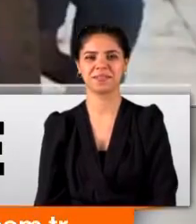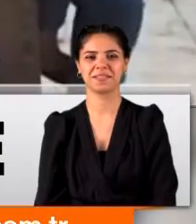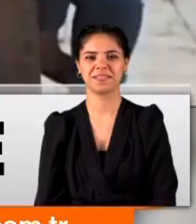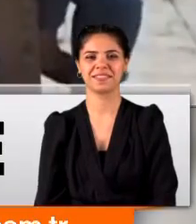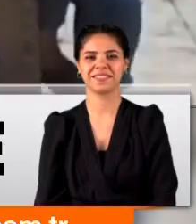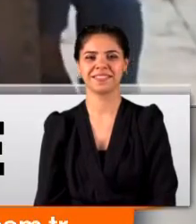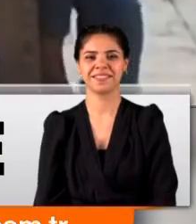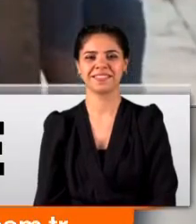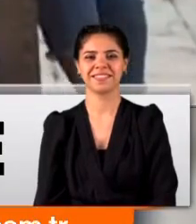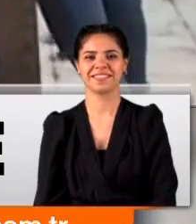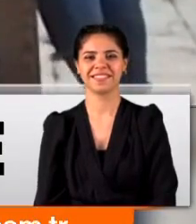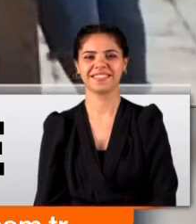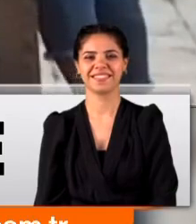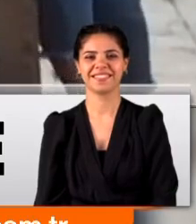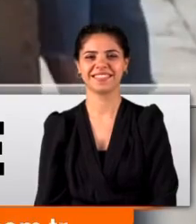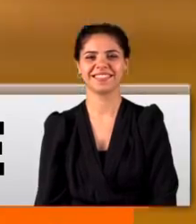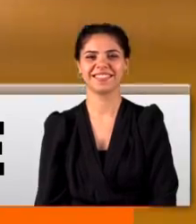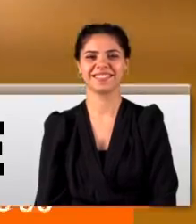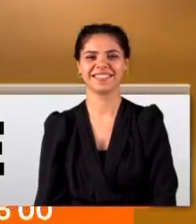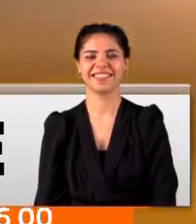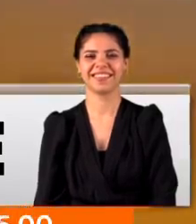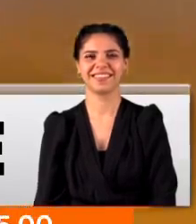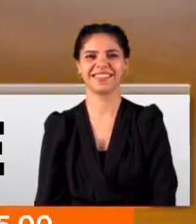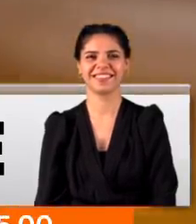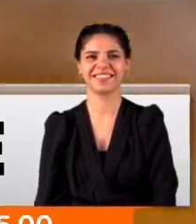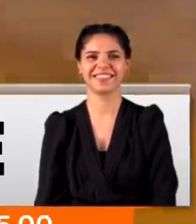Olan oldu. Olan oldu. Ben sonra pişti oldum.